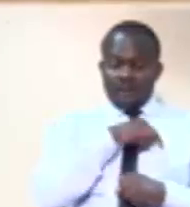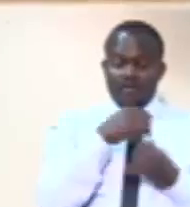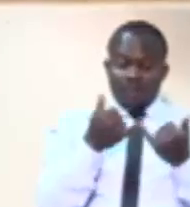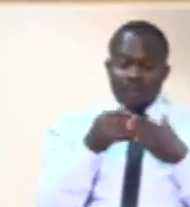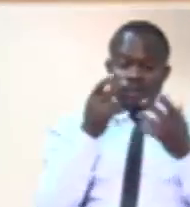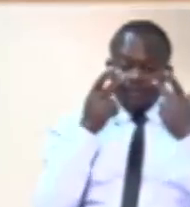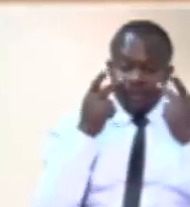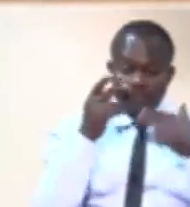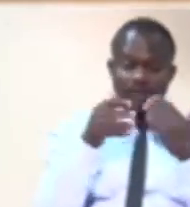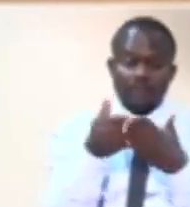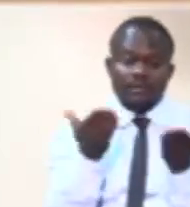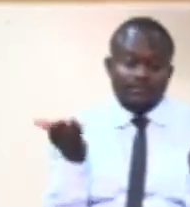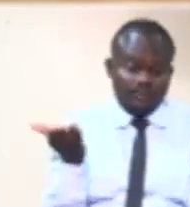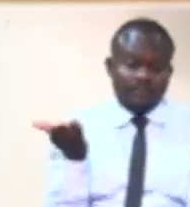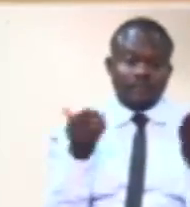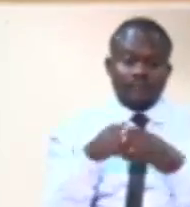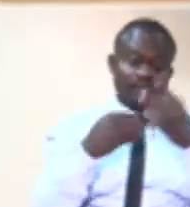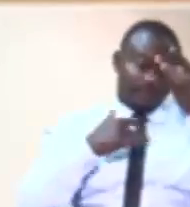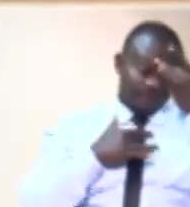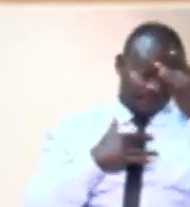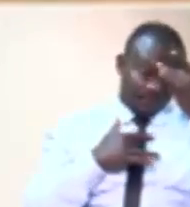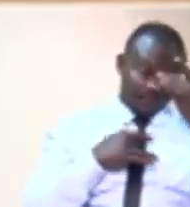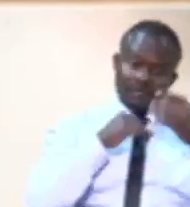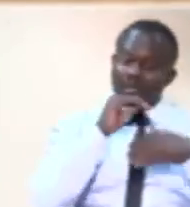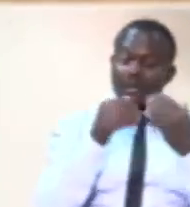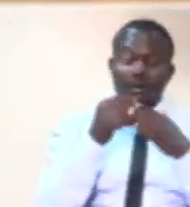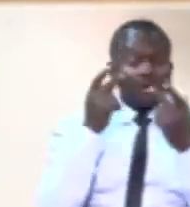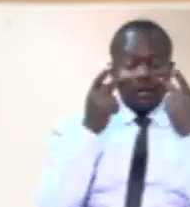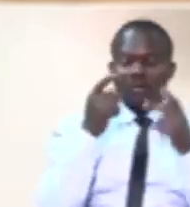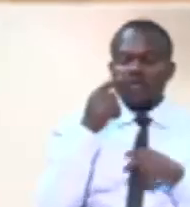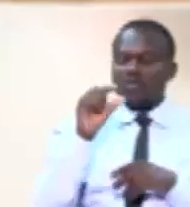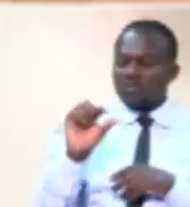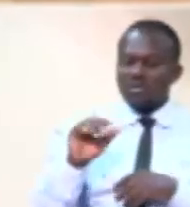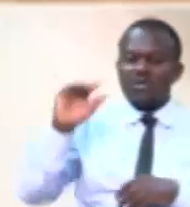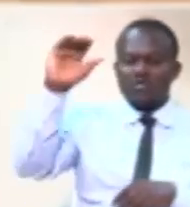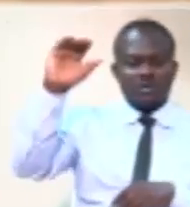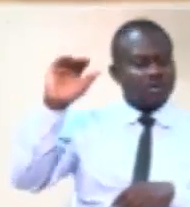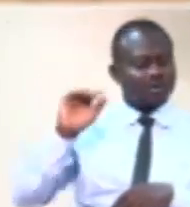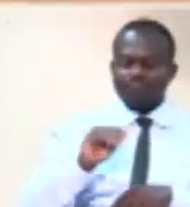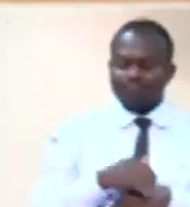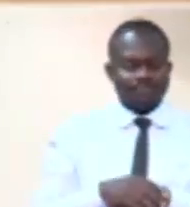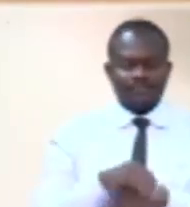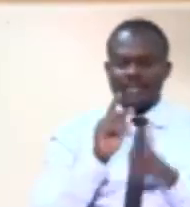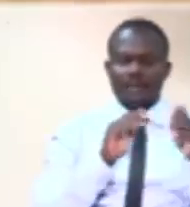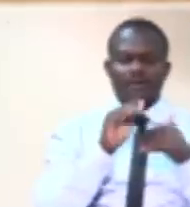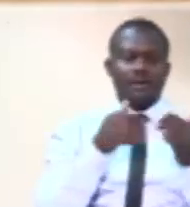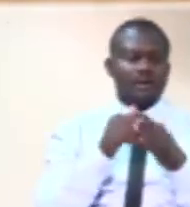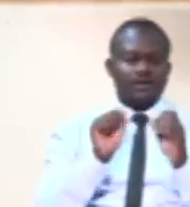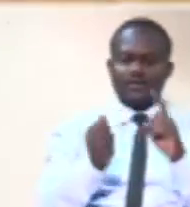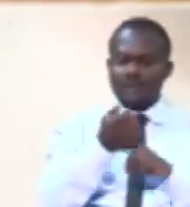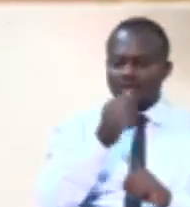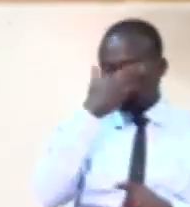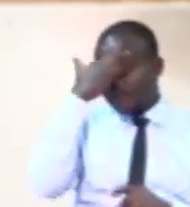nuko iki cyorezo ntawe kireberera ngo ni muto ni mukuru, nuko bose kibageraho.